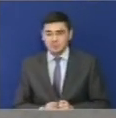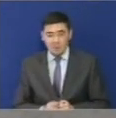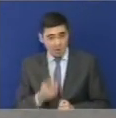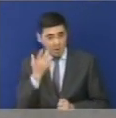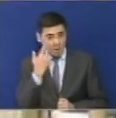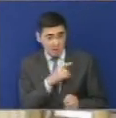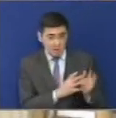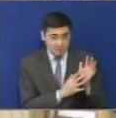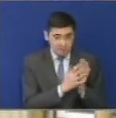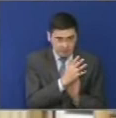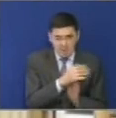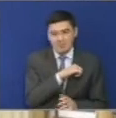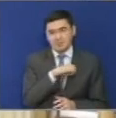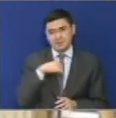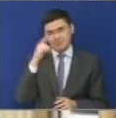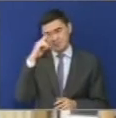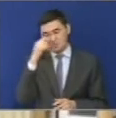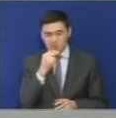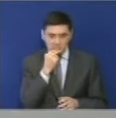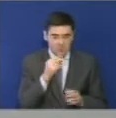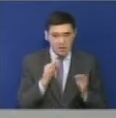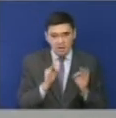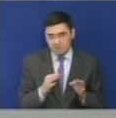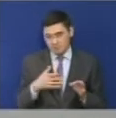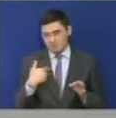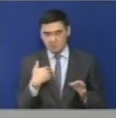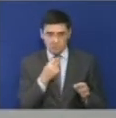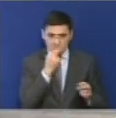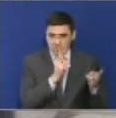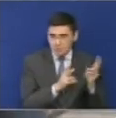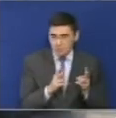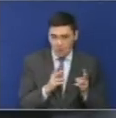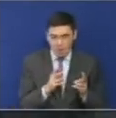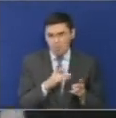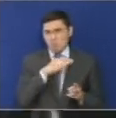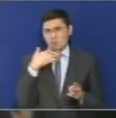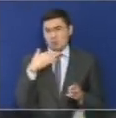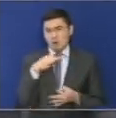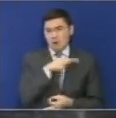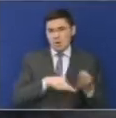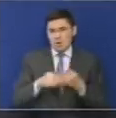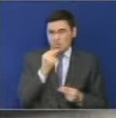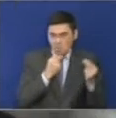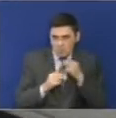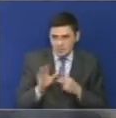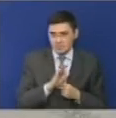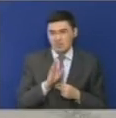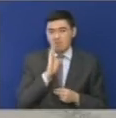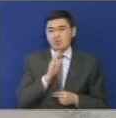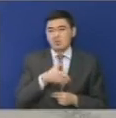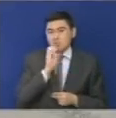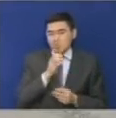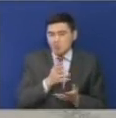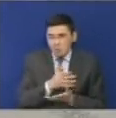есейгенде қажет болатынын айтып, азық-түлік қауіпсіздігін сақтауға, артық тамақ жемеуге және көп сұйықтық ішуге кеңес